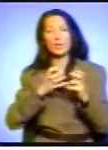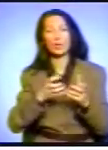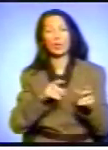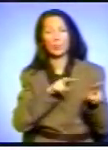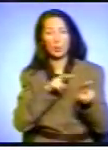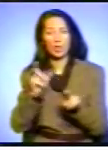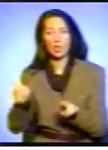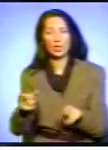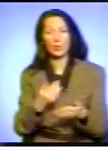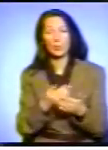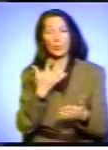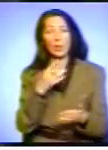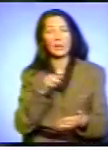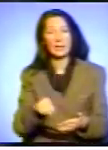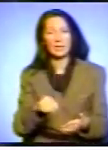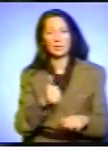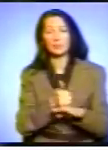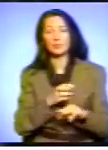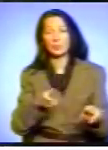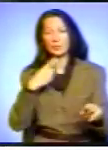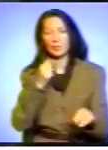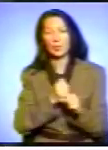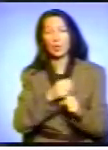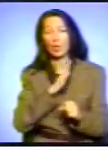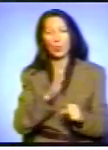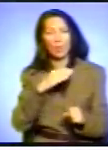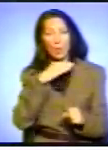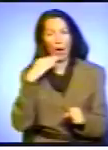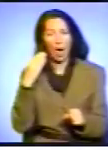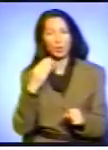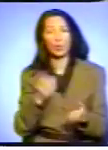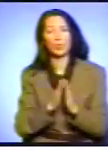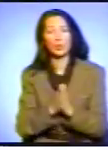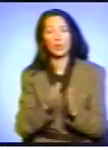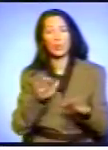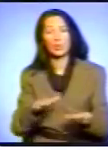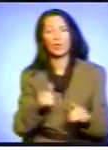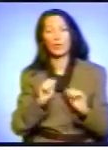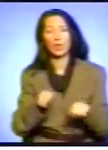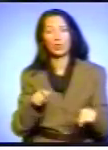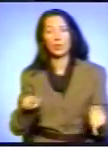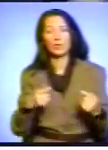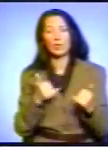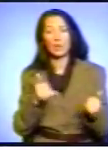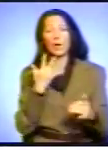близько 5 тисяч. Прем'єр зауважив, роботи буде багато, тож закликав місцеву владу створити для іноземних представників належні умови.